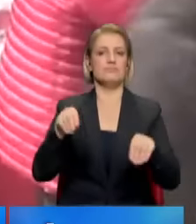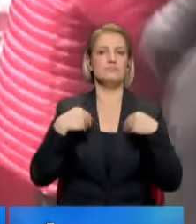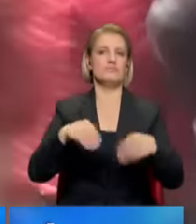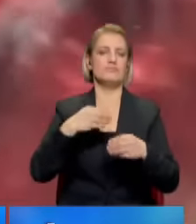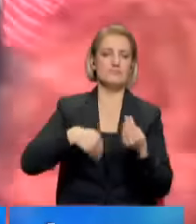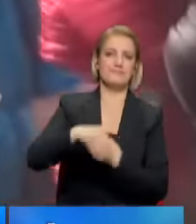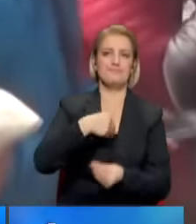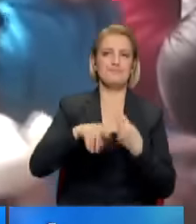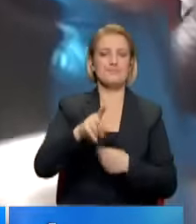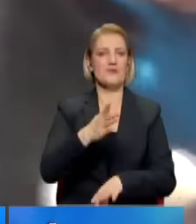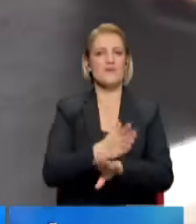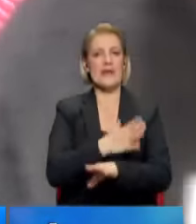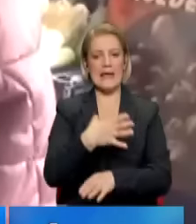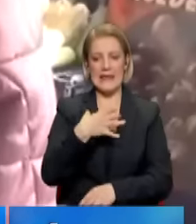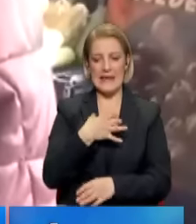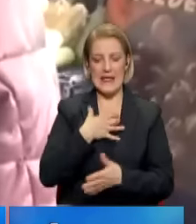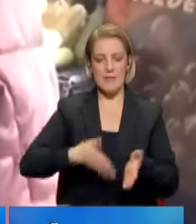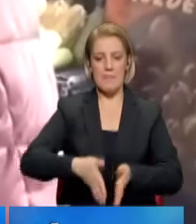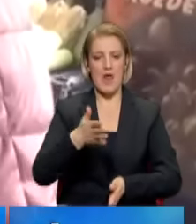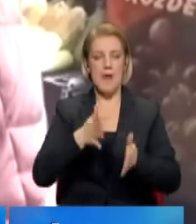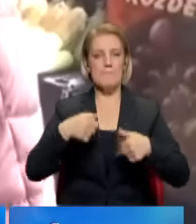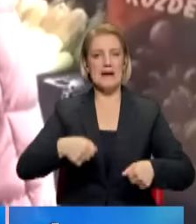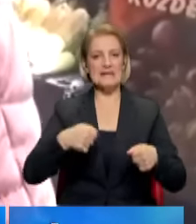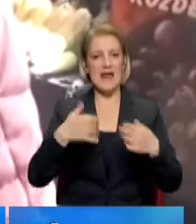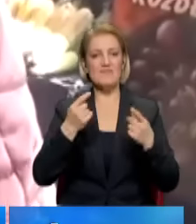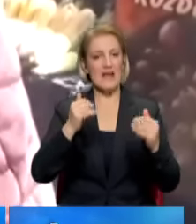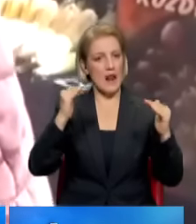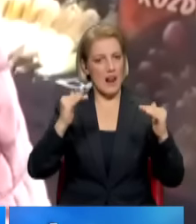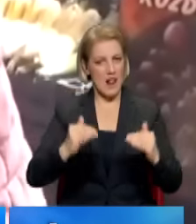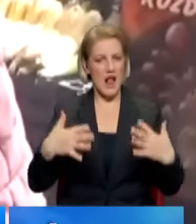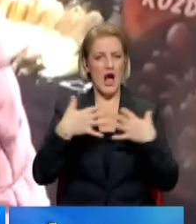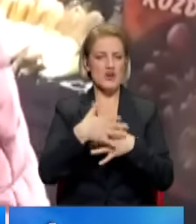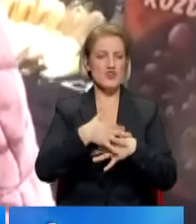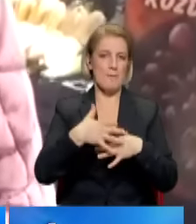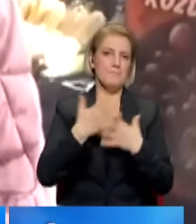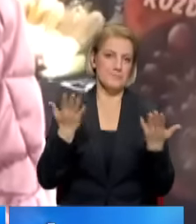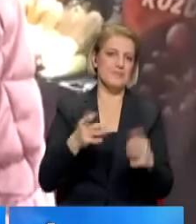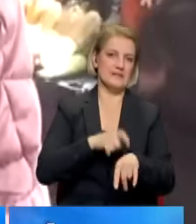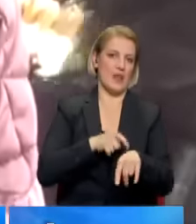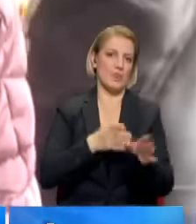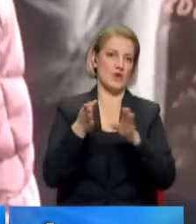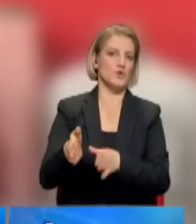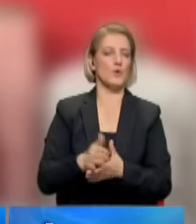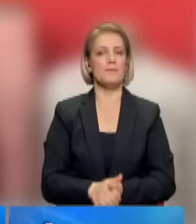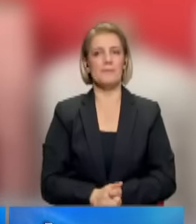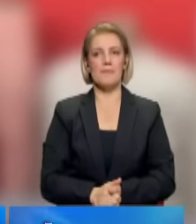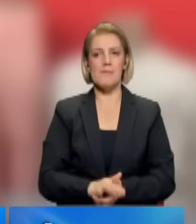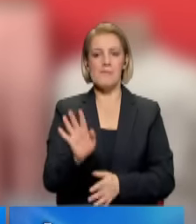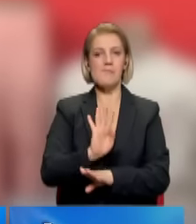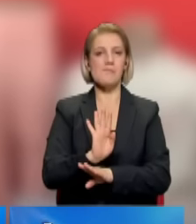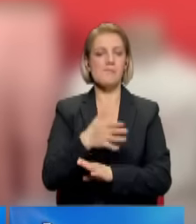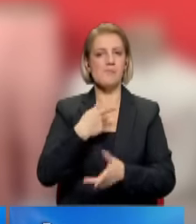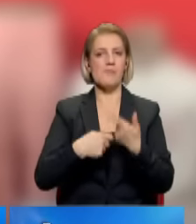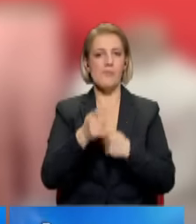sattıklarıyla döndürüyor. Vatandaş ise kendi mahallesindeki pazara ancak fiyatlar biraz olsun düşünce akşam saatinde çıkıyor. Kırklareli